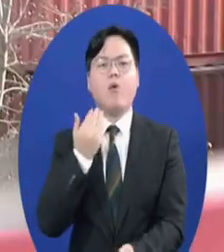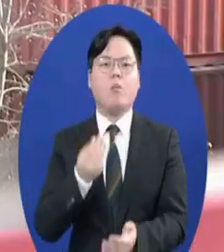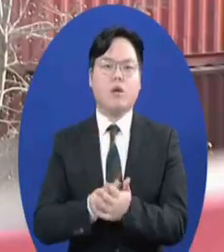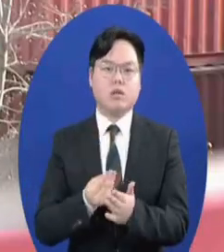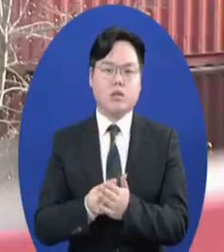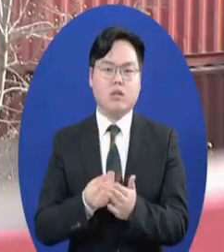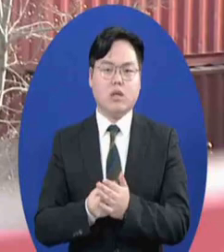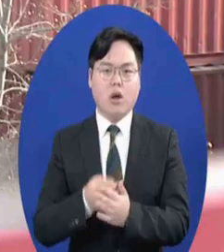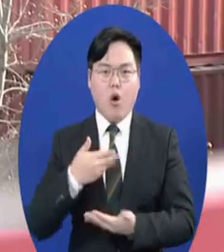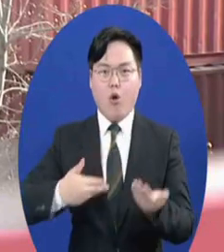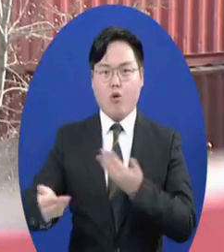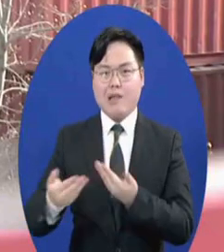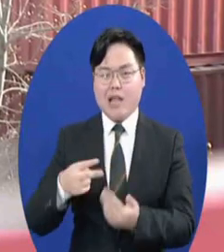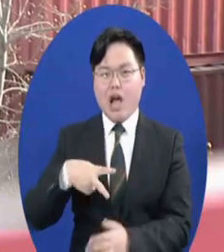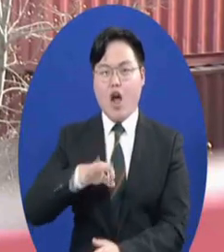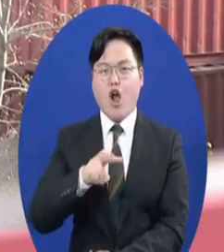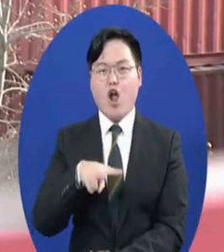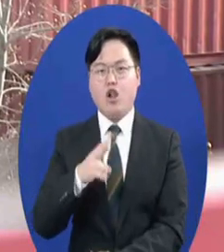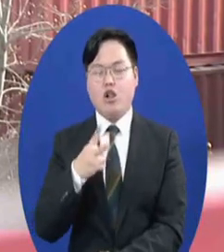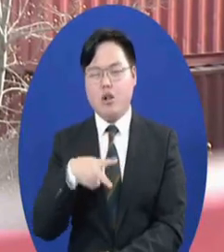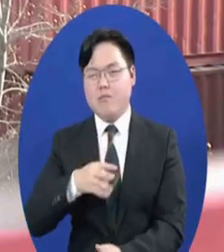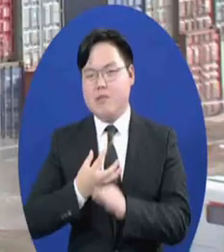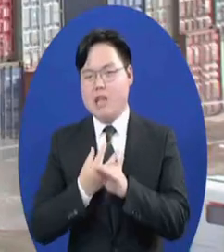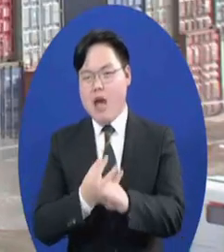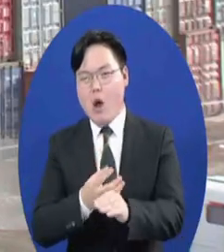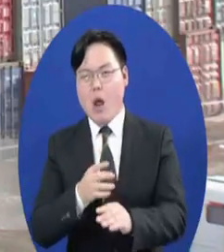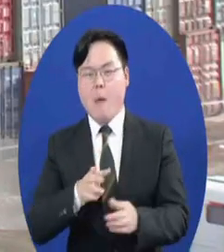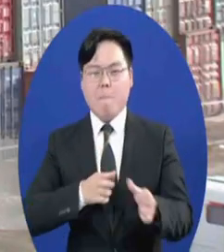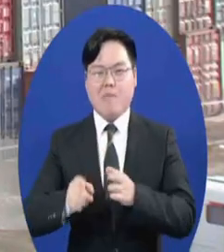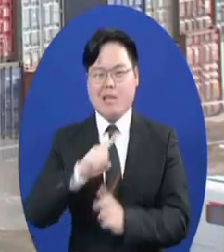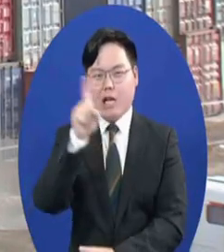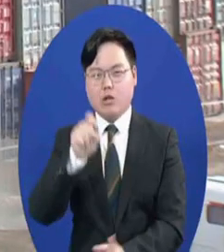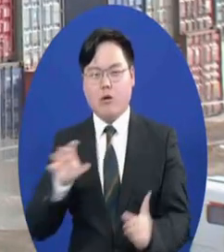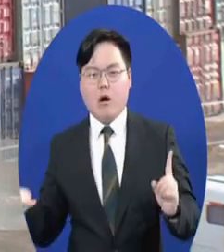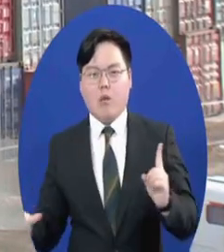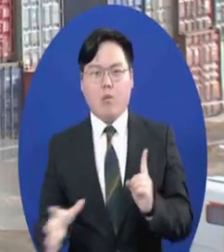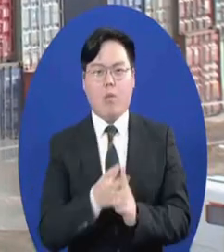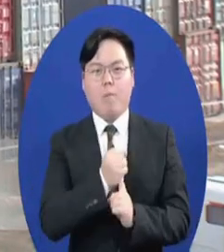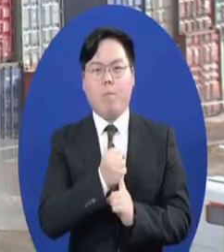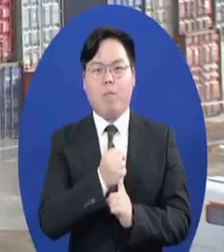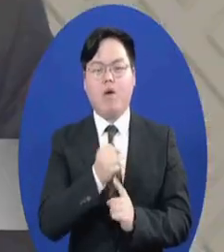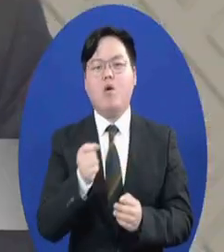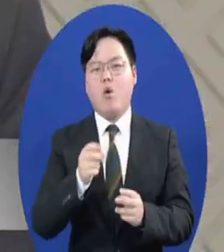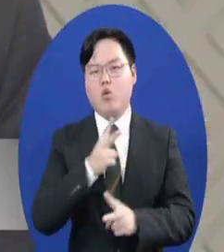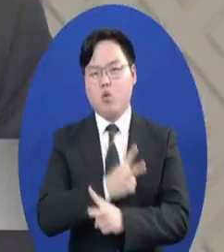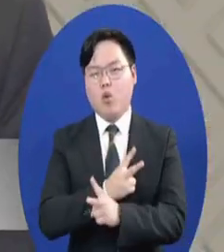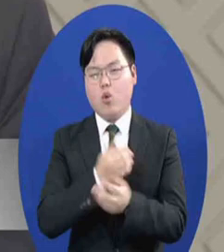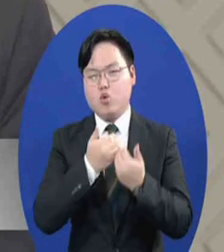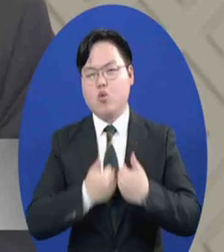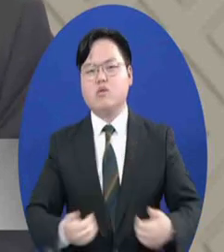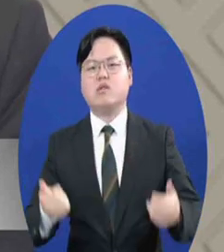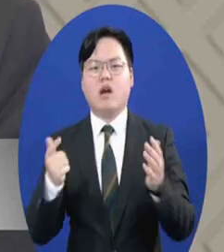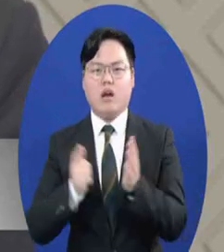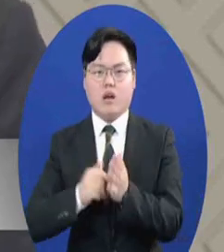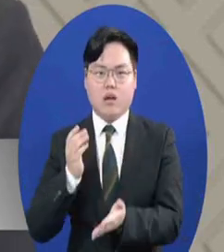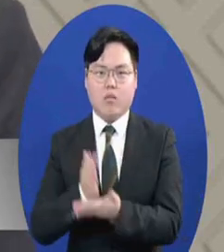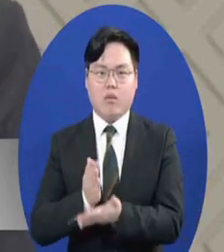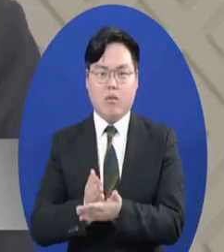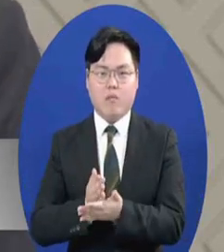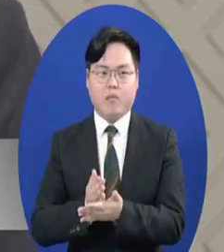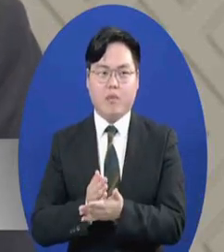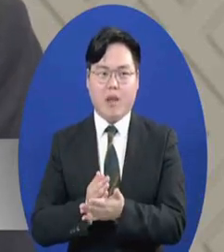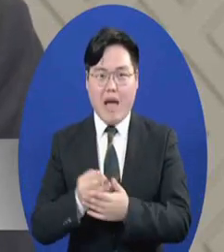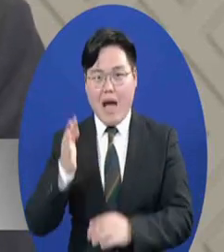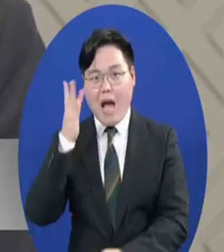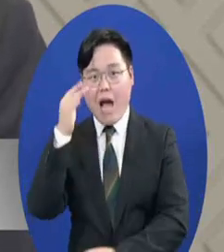үг ээ. Тиймээс худалдаа логистик бизнесийн асуудлаа нэг бодлогод зангидж тусгайлсан хуультай болох шаардлага байна. Ядаж гадаад худалдаагаа нэгдсэн байдлаар